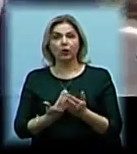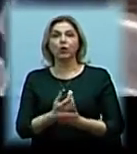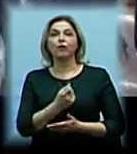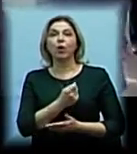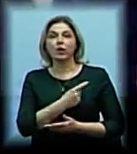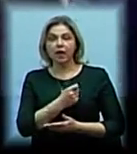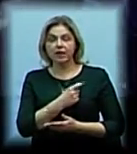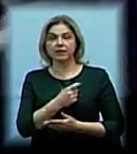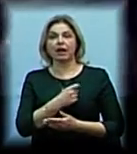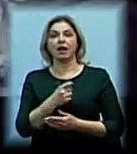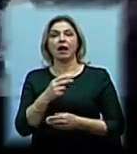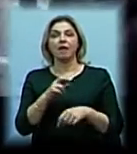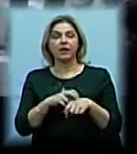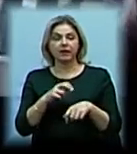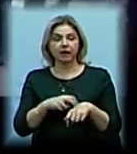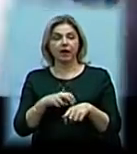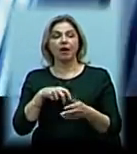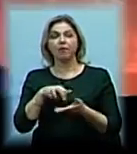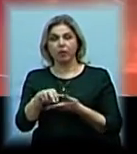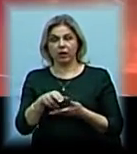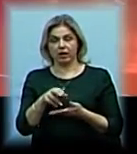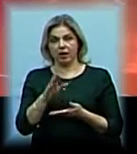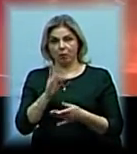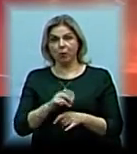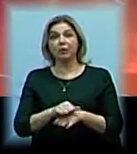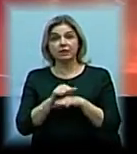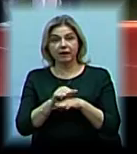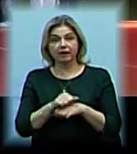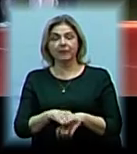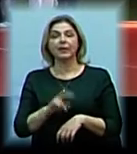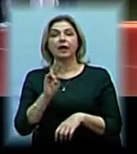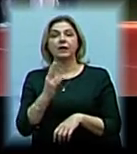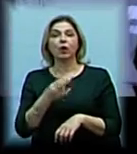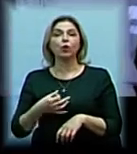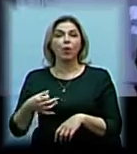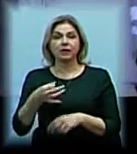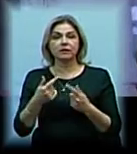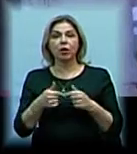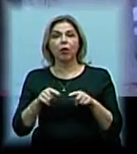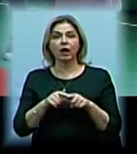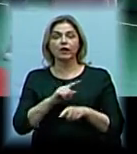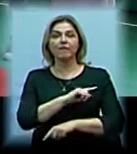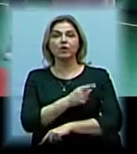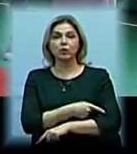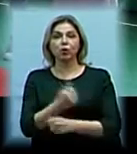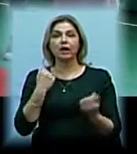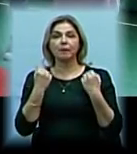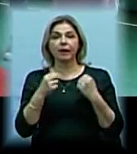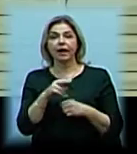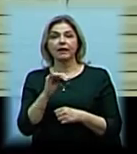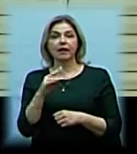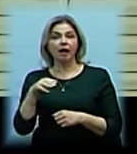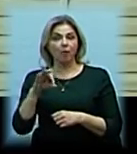до Києва не поїдуть. Чому? Дивіться далі. Миколаївська обласна організація фізкультурно-спортивного товариства «Динамо»